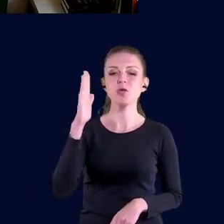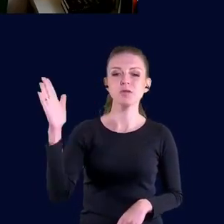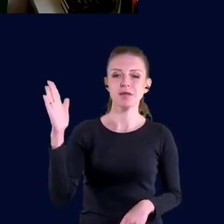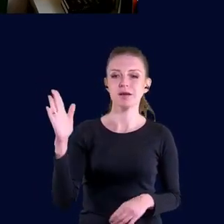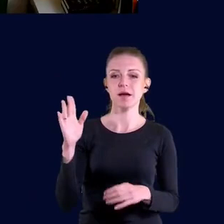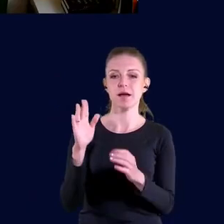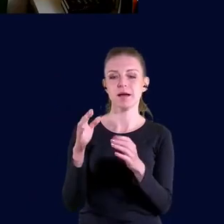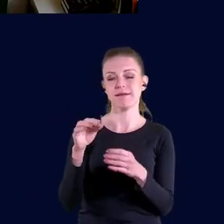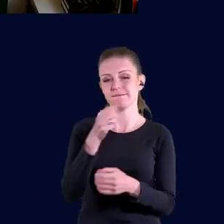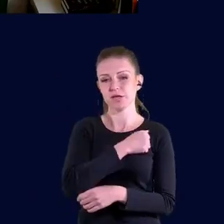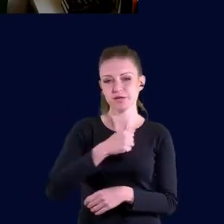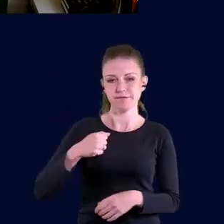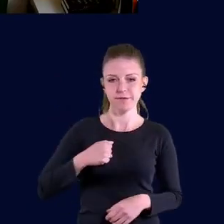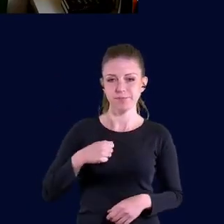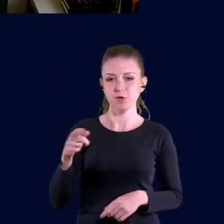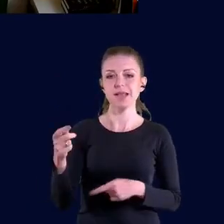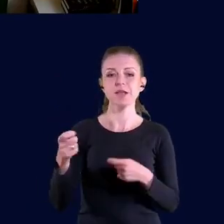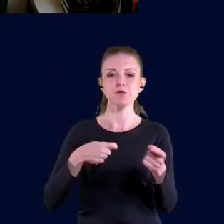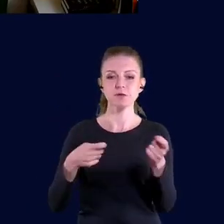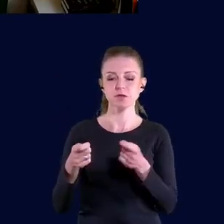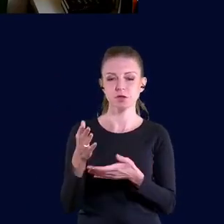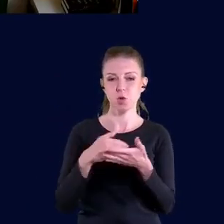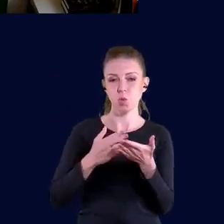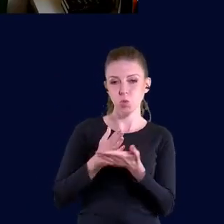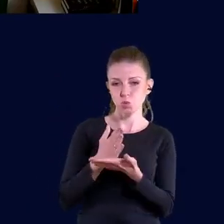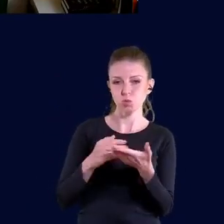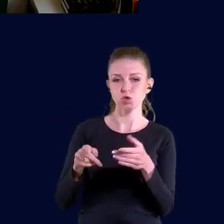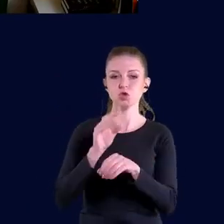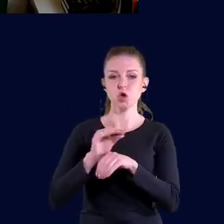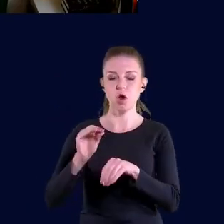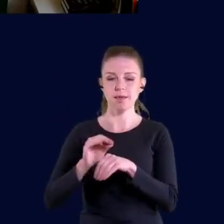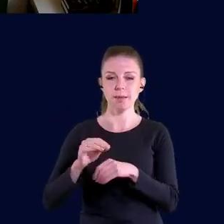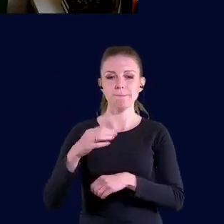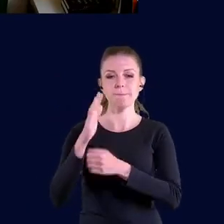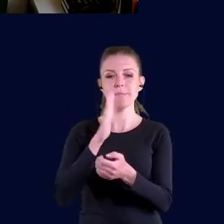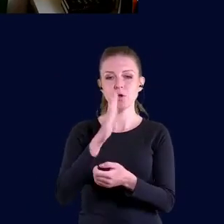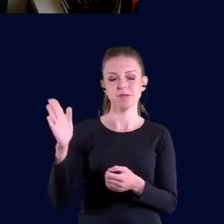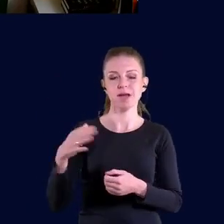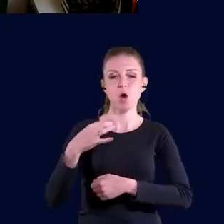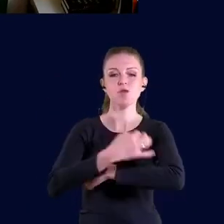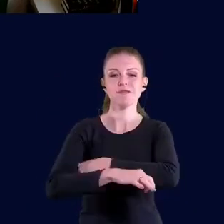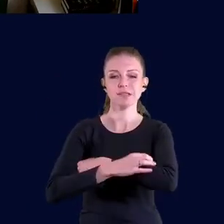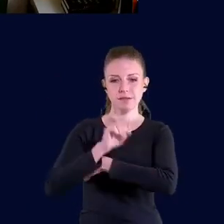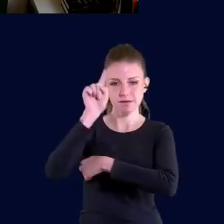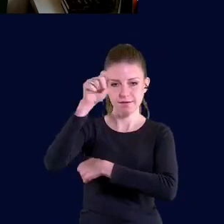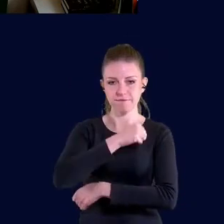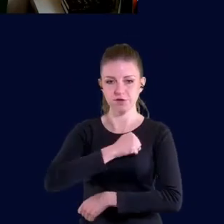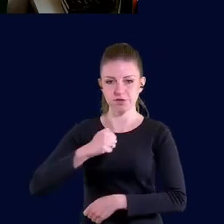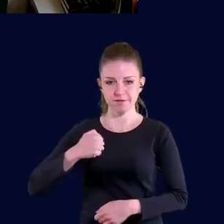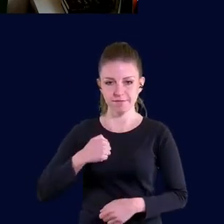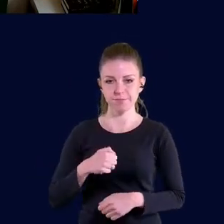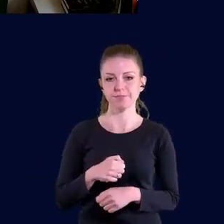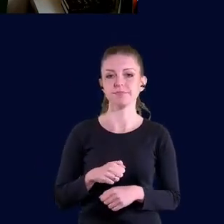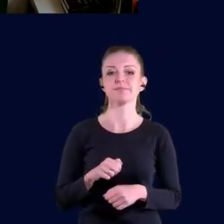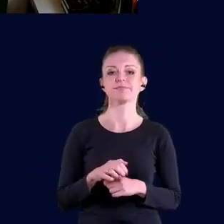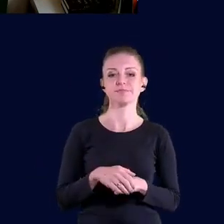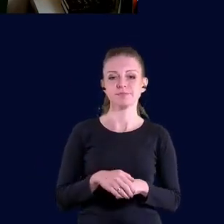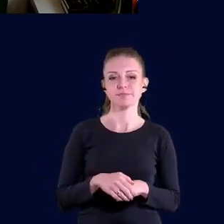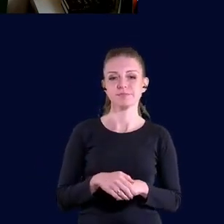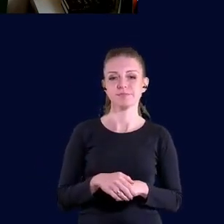kierowniczka oddziału usług informacyjnych i szkolnej bibliotece Uniwersyteckiej w Warszawie redaktorka repozytorium Uniwersytetu